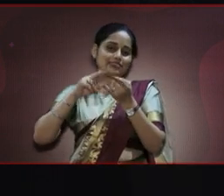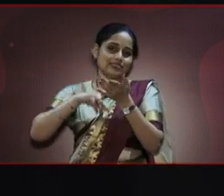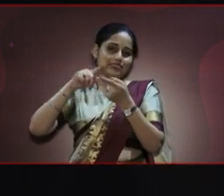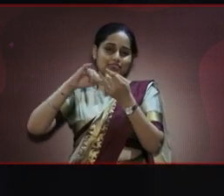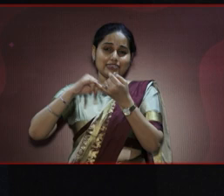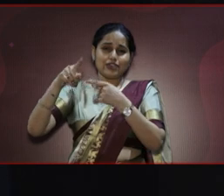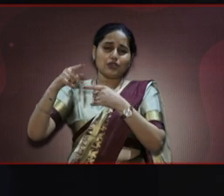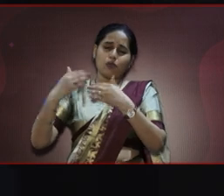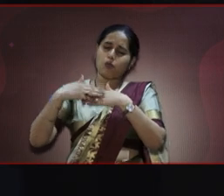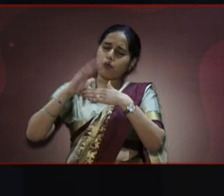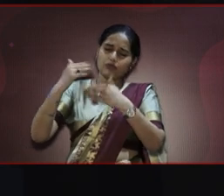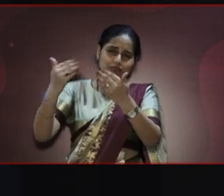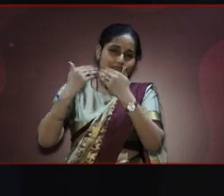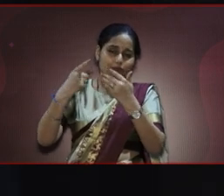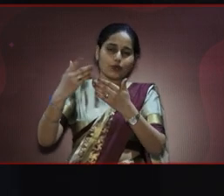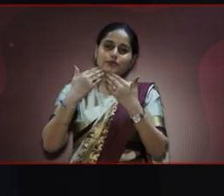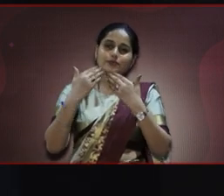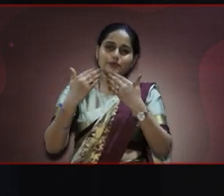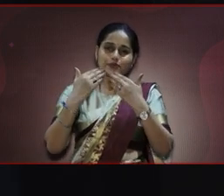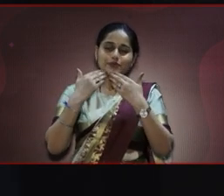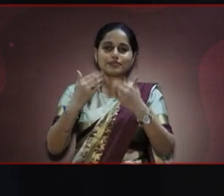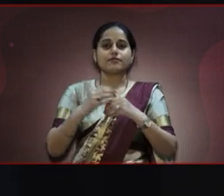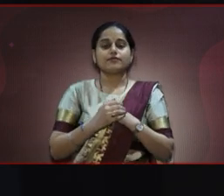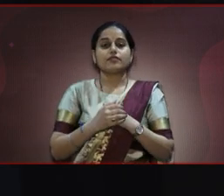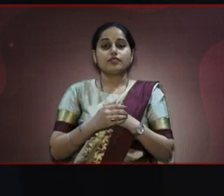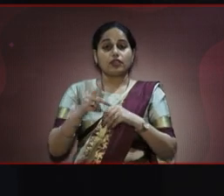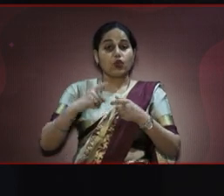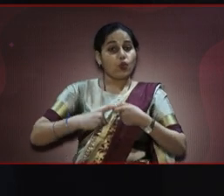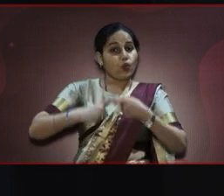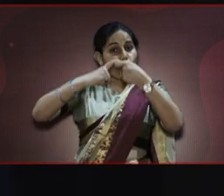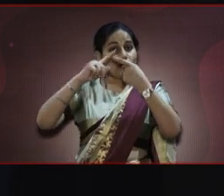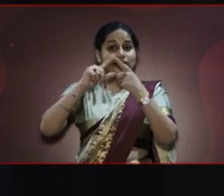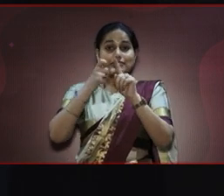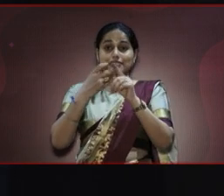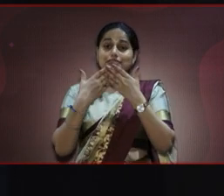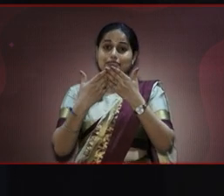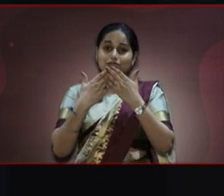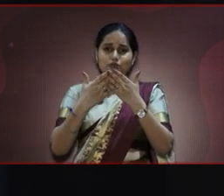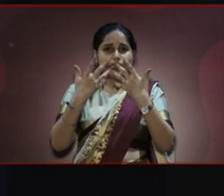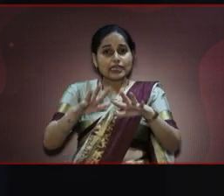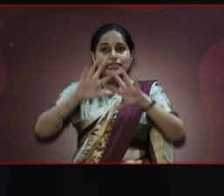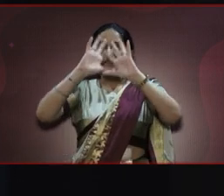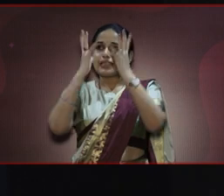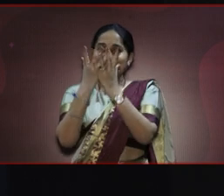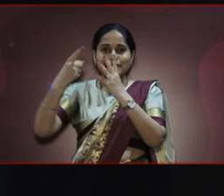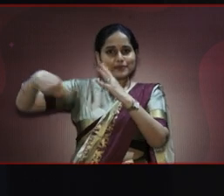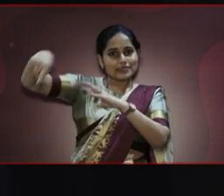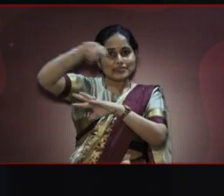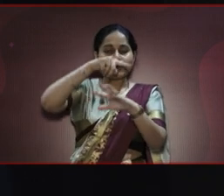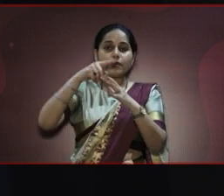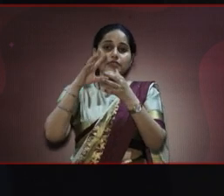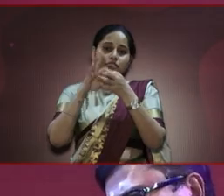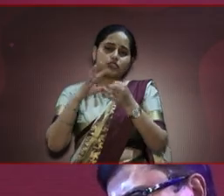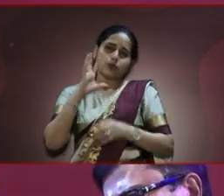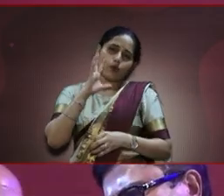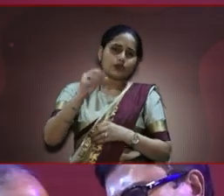भूमिका रही है, आपका बहुत बहुत धन्यवाद। गुणवत्तापूर्ण शिक्षा किसी भी समाज की प्रगति का आधार होती है।